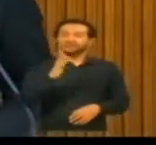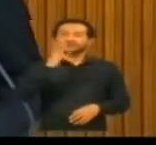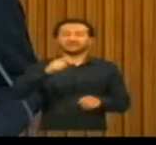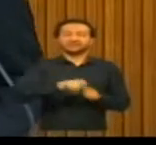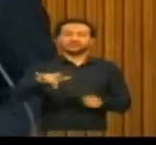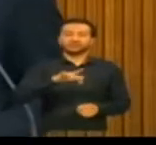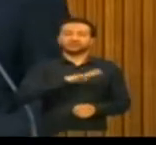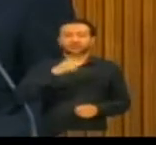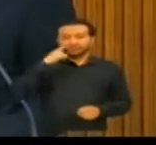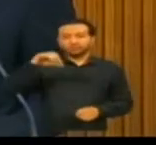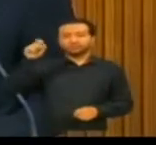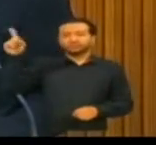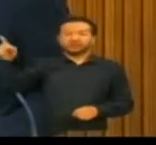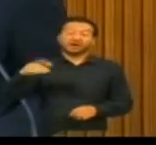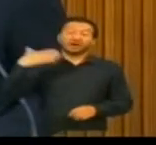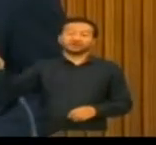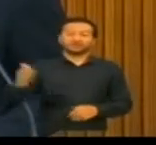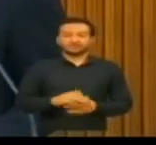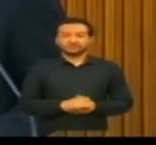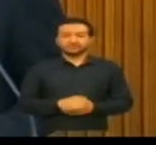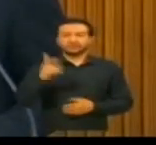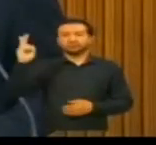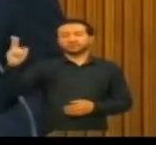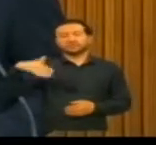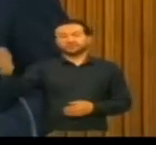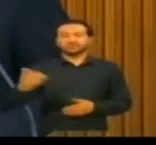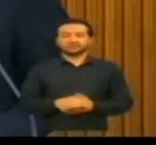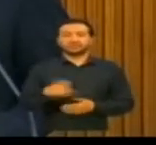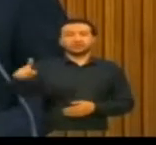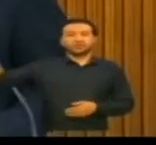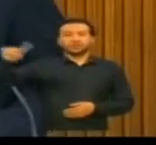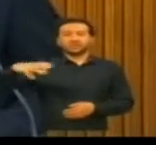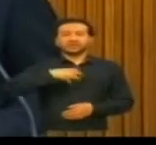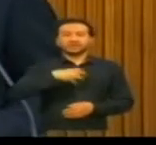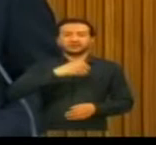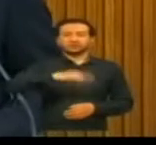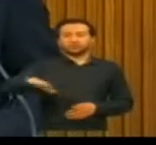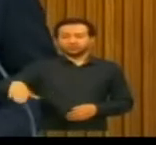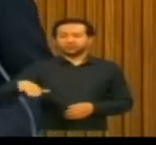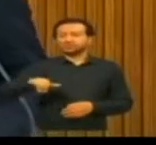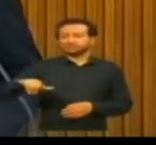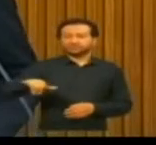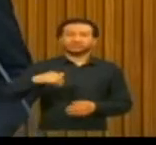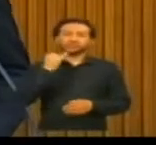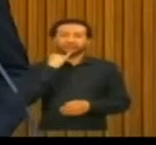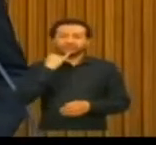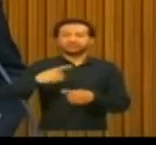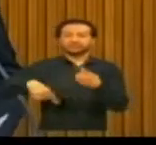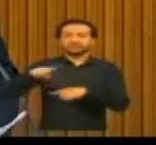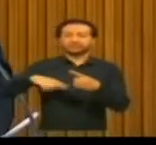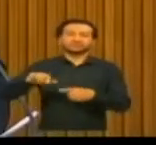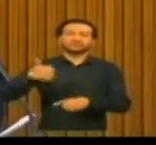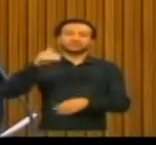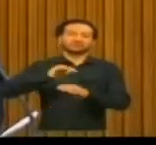var. İktidar sahipleri hariç. Onlar hariç. Onların kendileri, çocukları ve yandaşlarının bir eli yağda bir